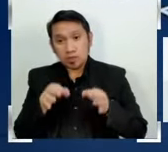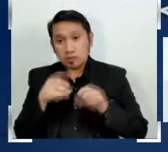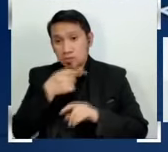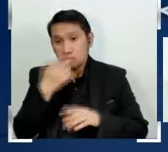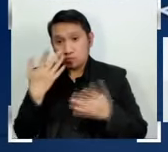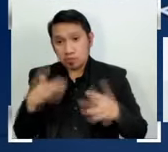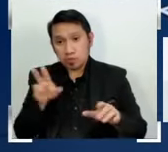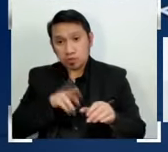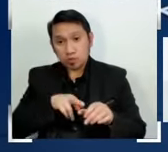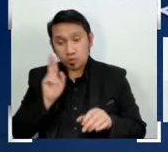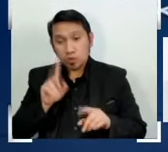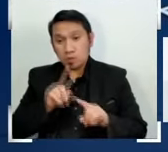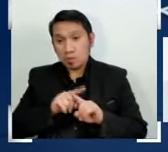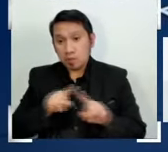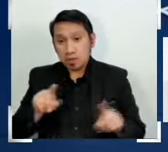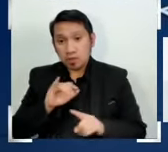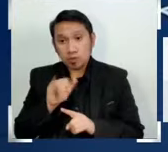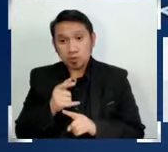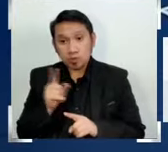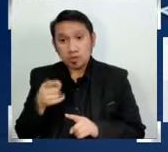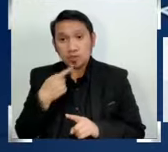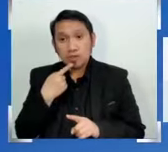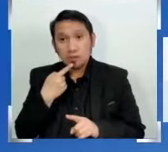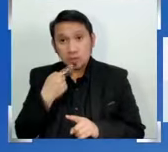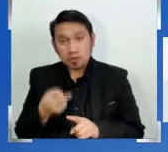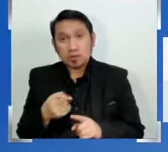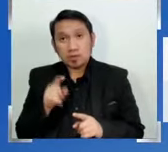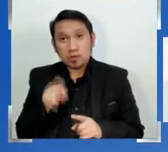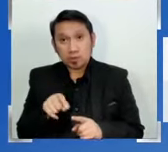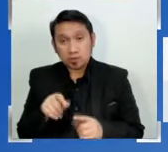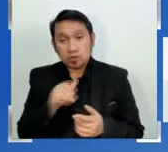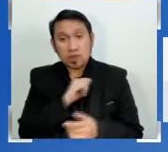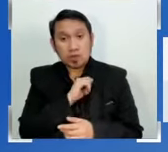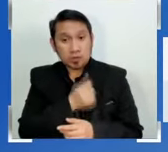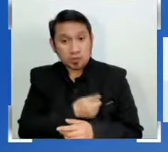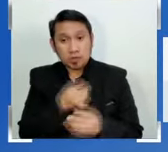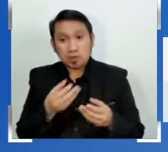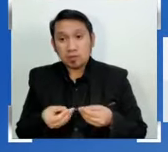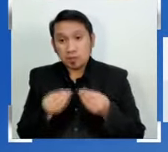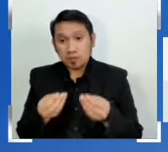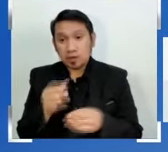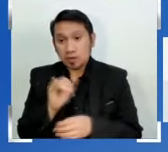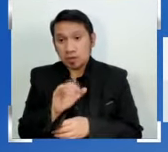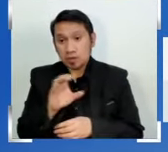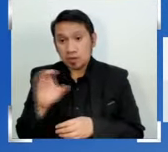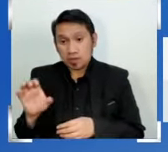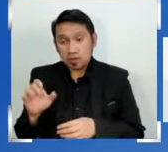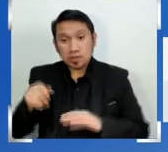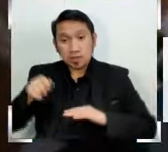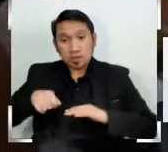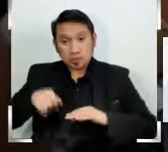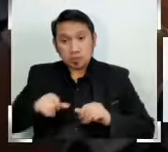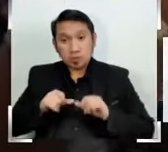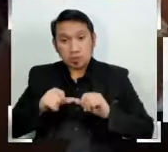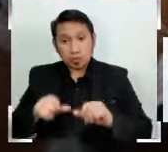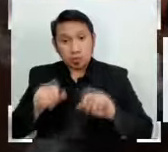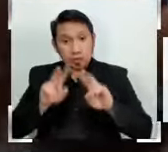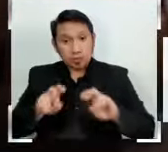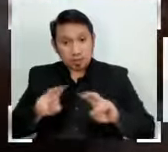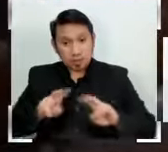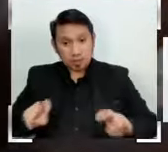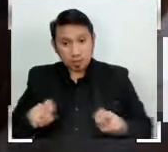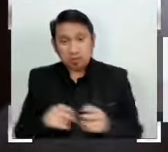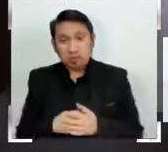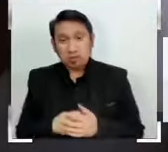Hulyo, kinumpirma ng ICC Appeals Chamber ang authorization na binigay sa ICC prosecutor na ituloy ang investigasyon. Sabi noon